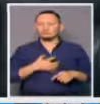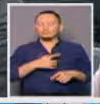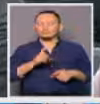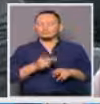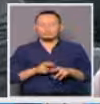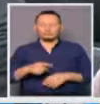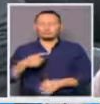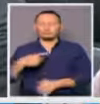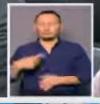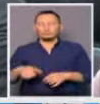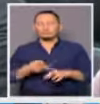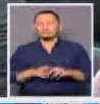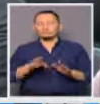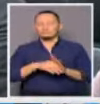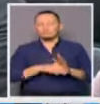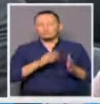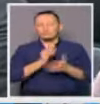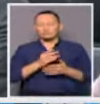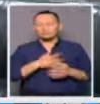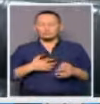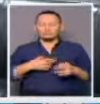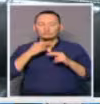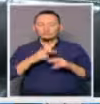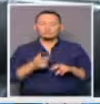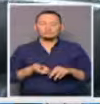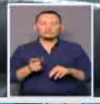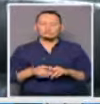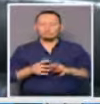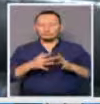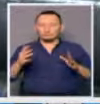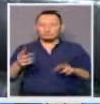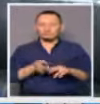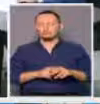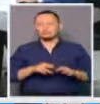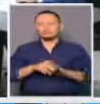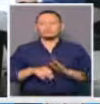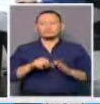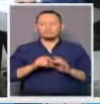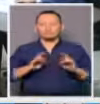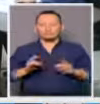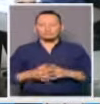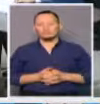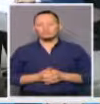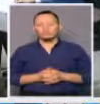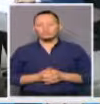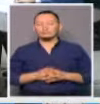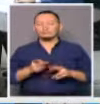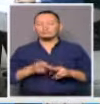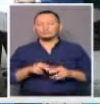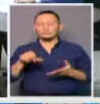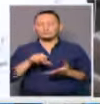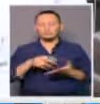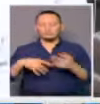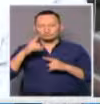помимо экспорта отечественной продукции имеет большое значение привлечение инвесторов в нашу страну, сказал ответственный секретарь. Участники